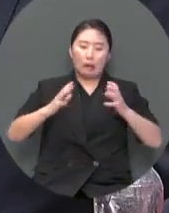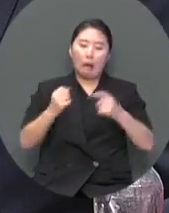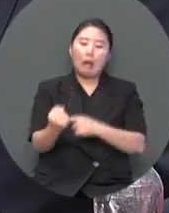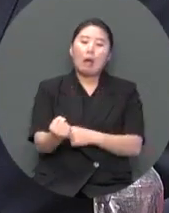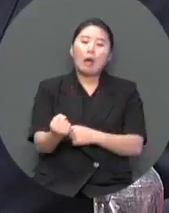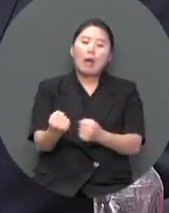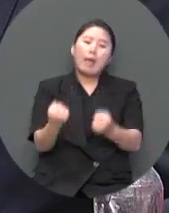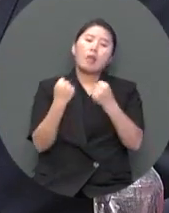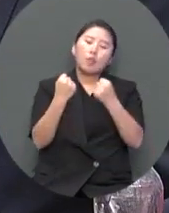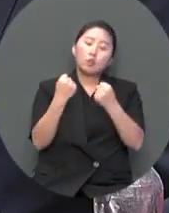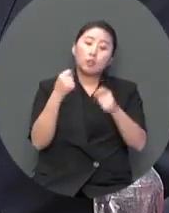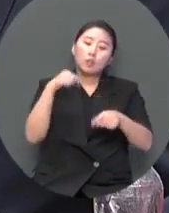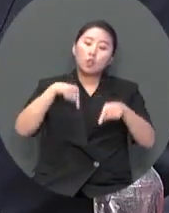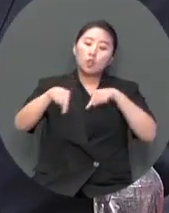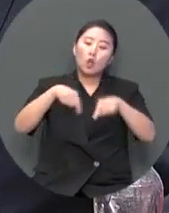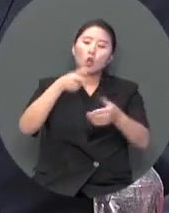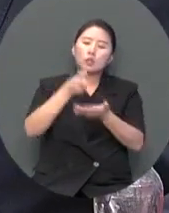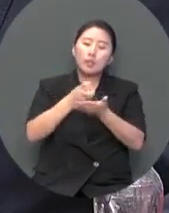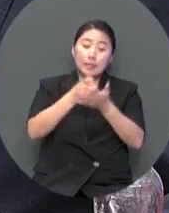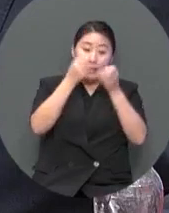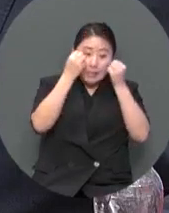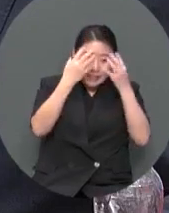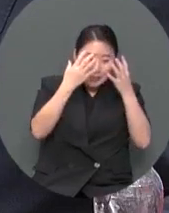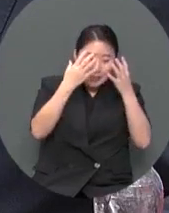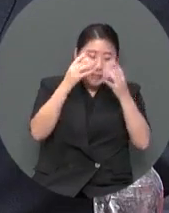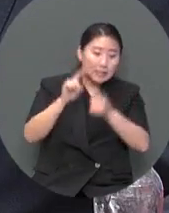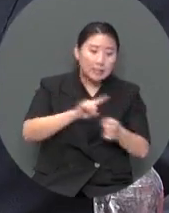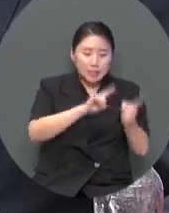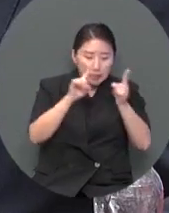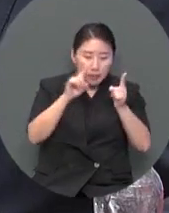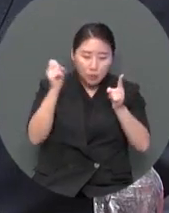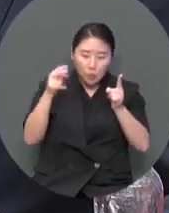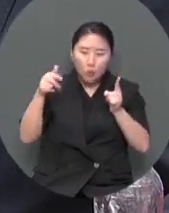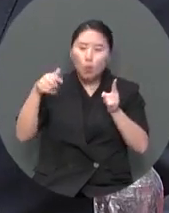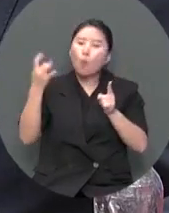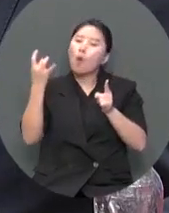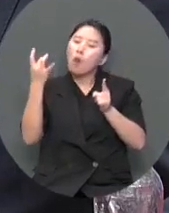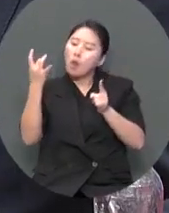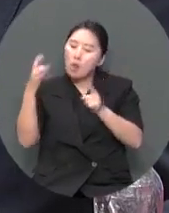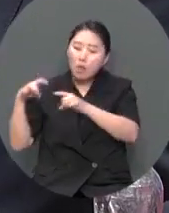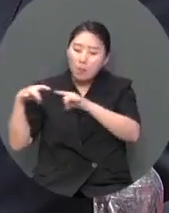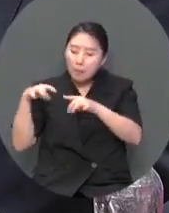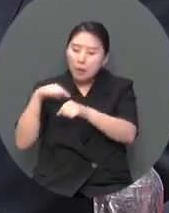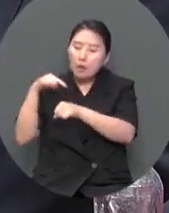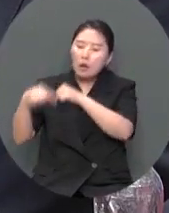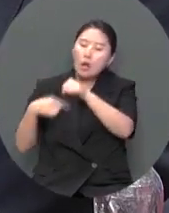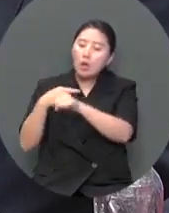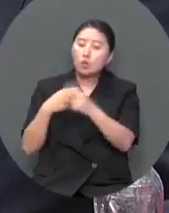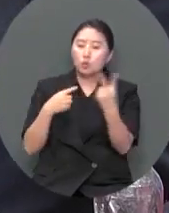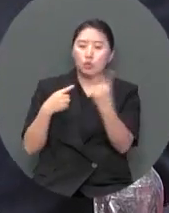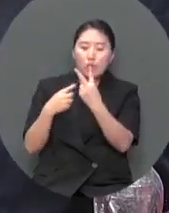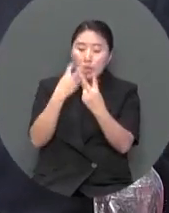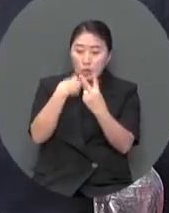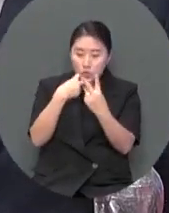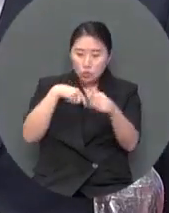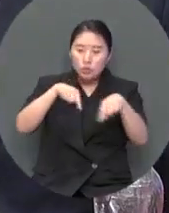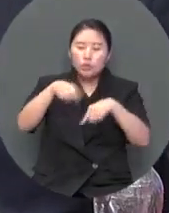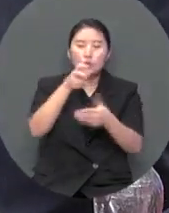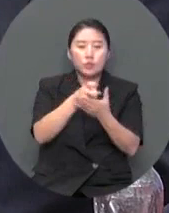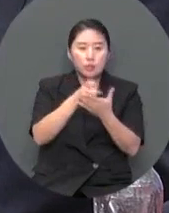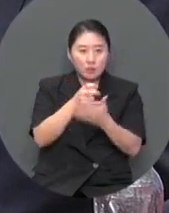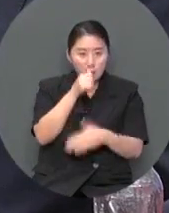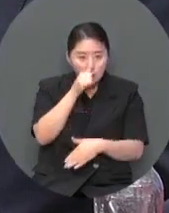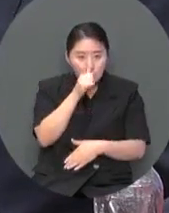에너지 정책은 신재생 에너지와 기저 전력으로서의 원전을 같이 가져간다 하는